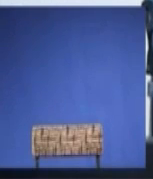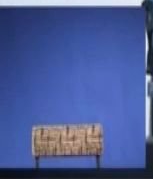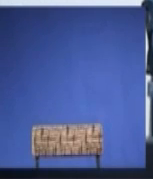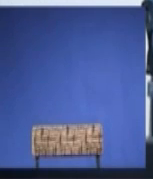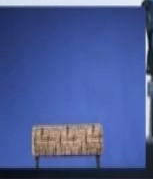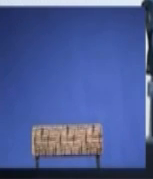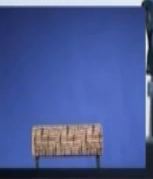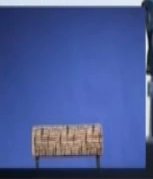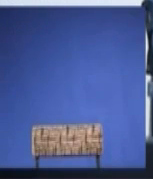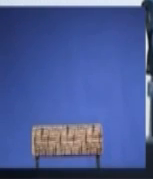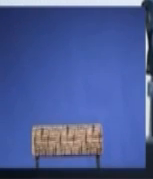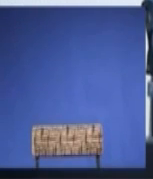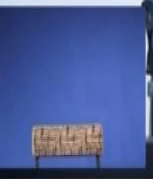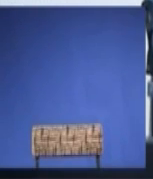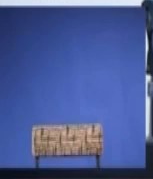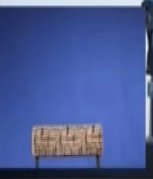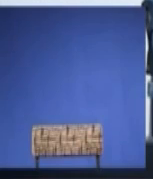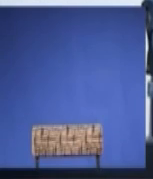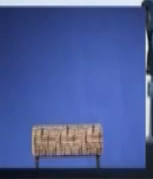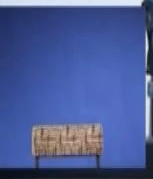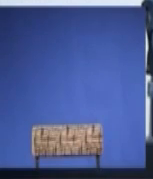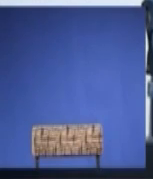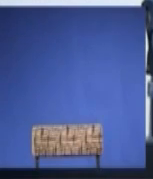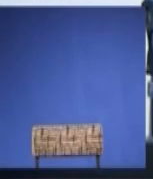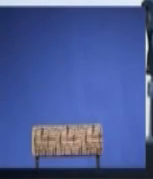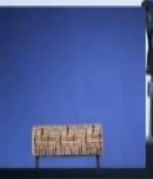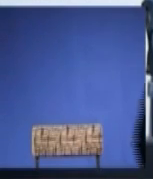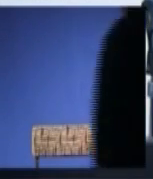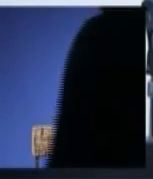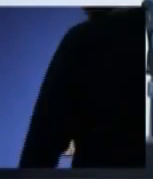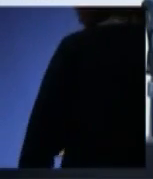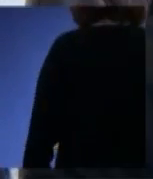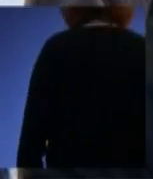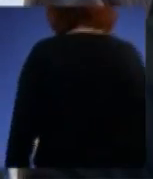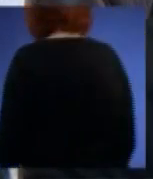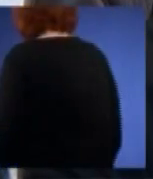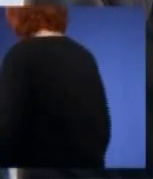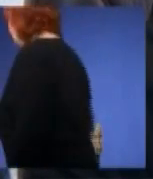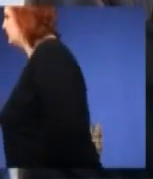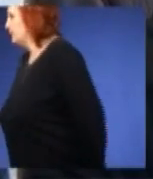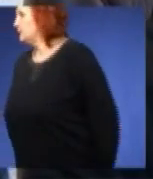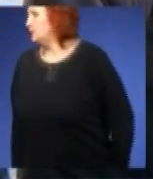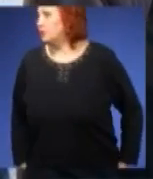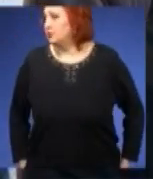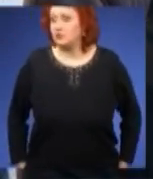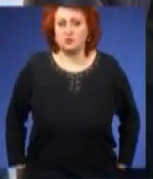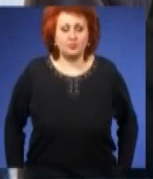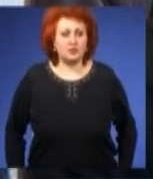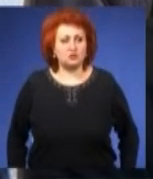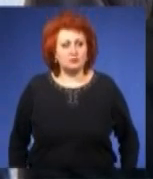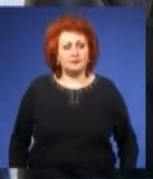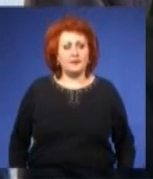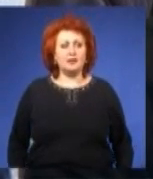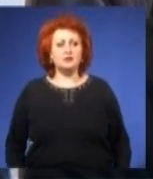службы. Для них это тоже очень важно, слово священника, слово пастыря. Также владыка предложил усилить работу